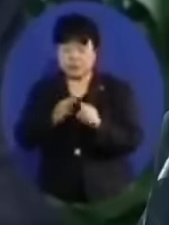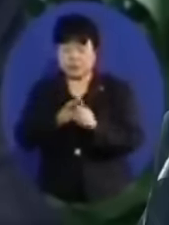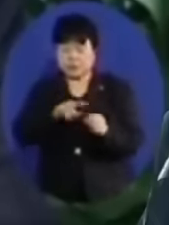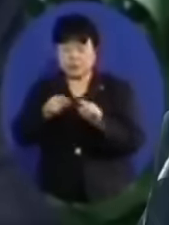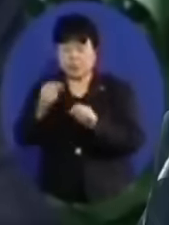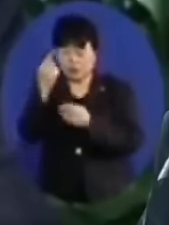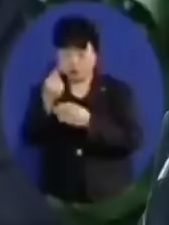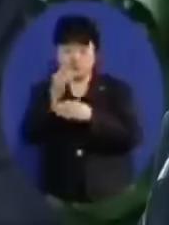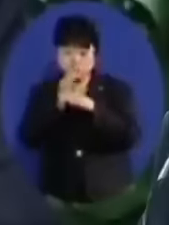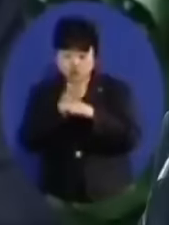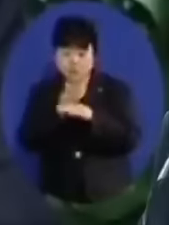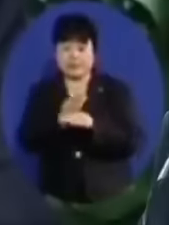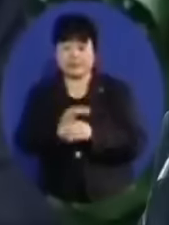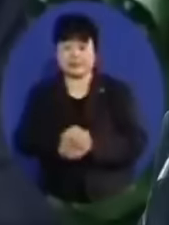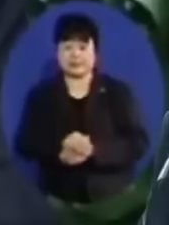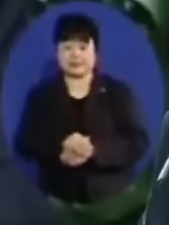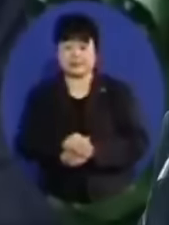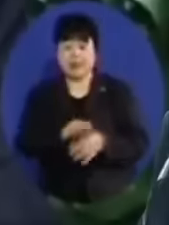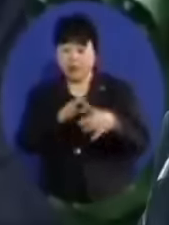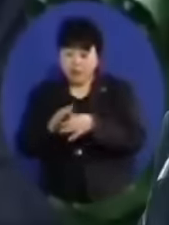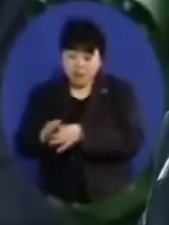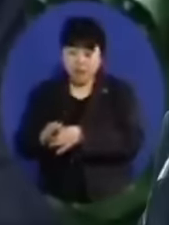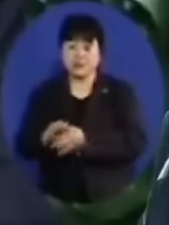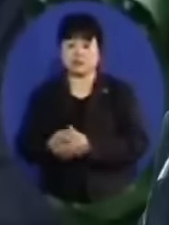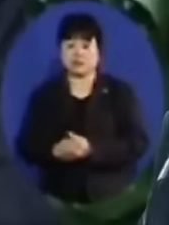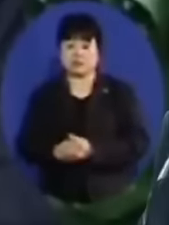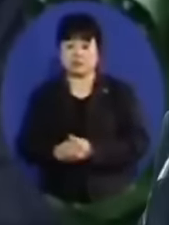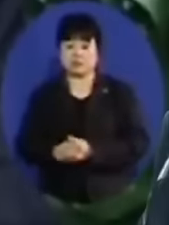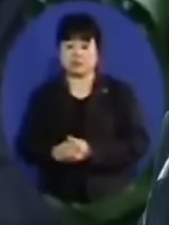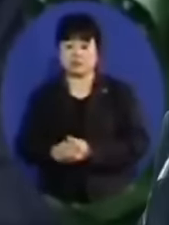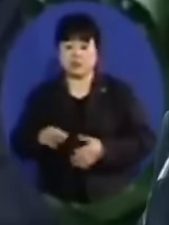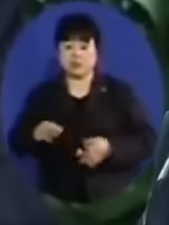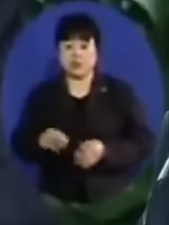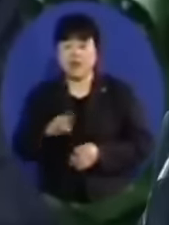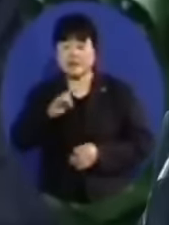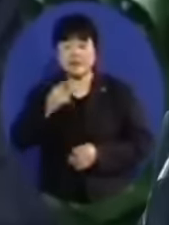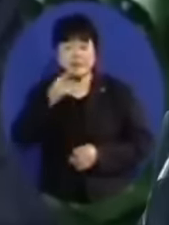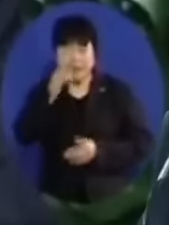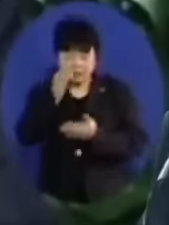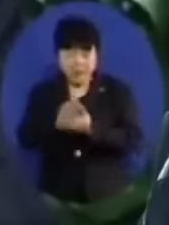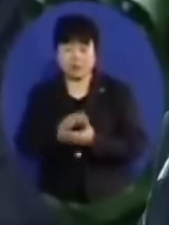다가오고 있다. 치료가 다가오고 있다. 절대로 부정적인 말은 하면 안 돼요.